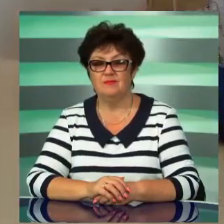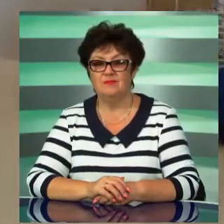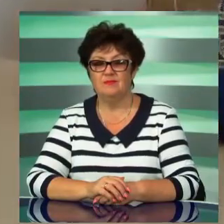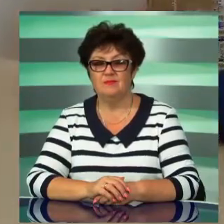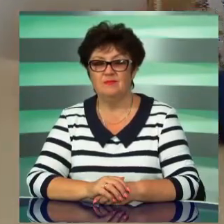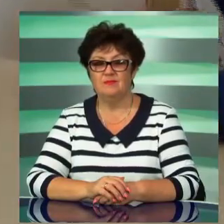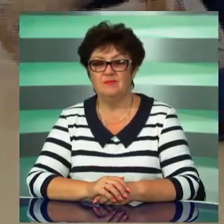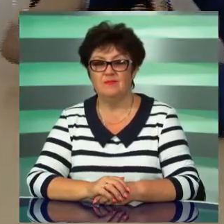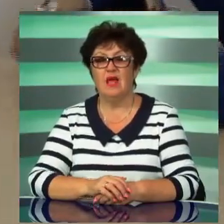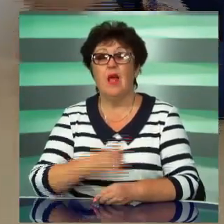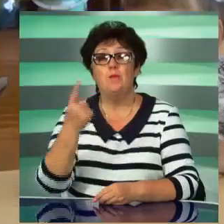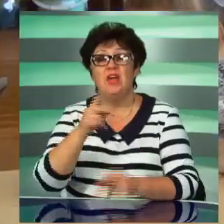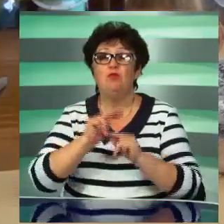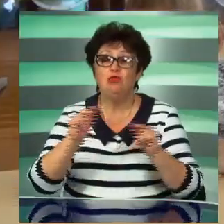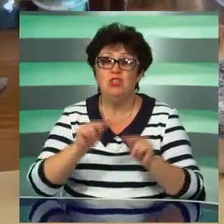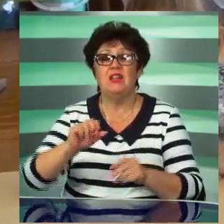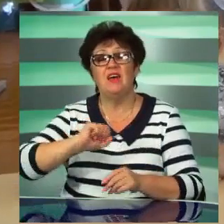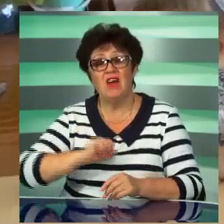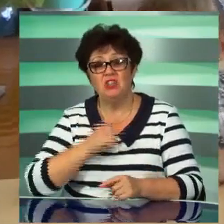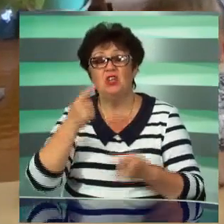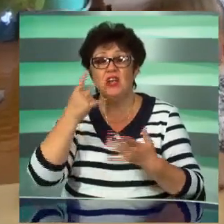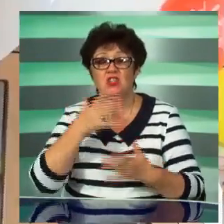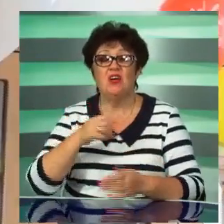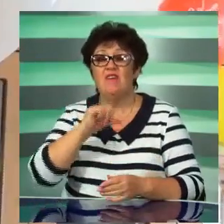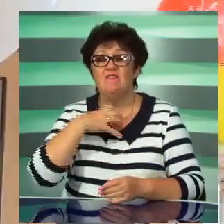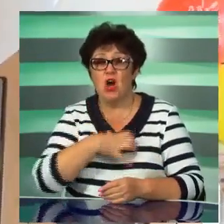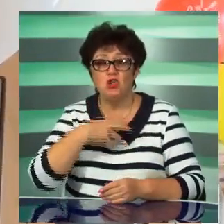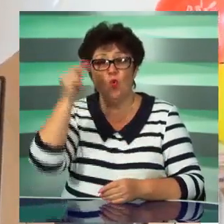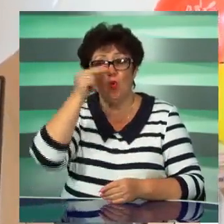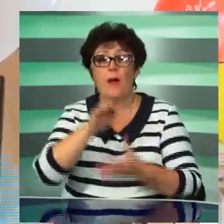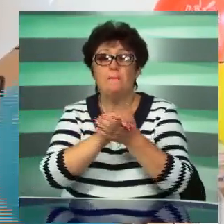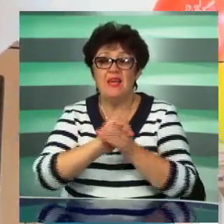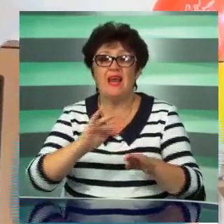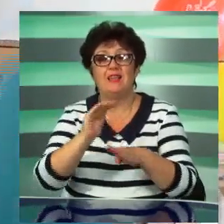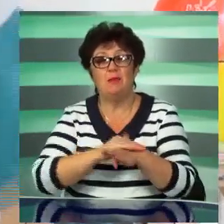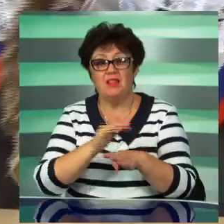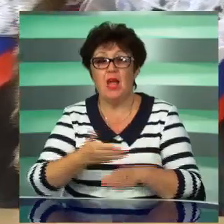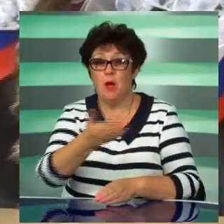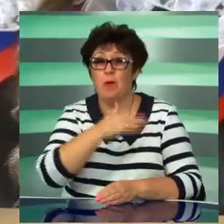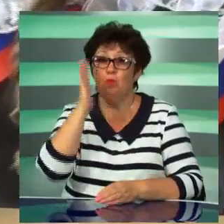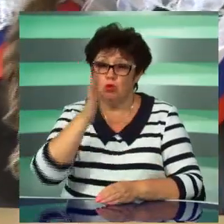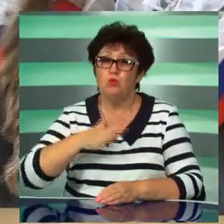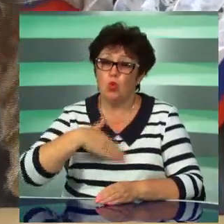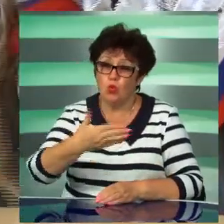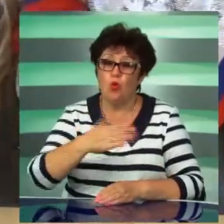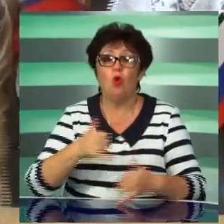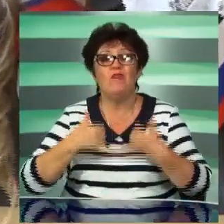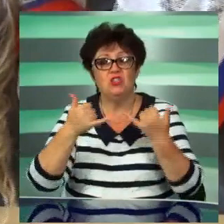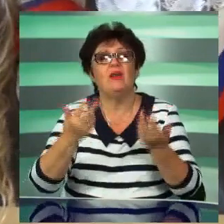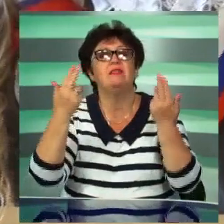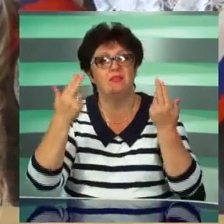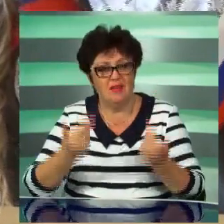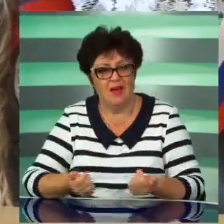Новые товарищи, первый учитель и, конечно, самый важный урок – урок мира и доброты. Мы будем друг друга уважать? Да!